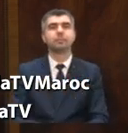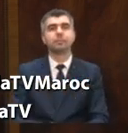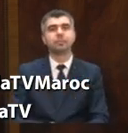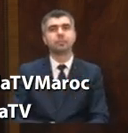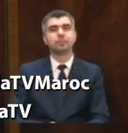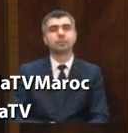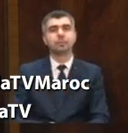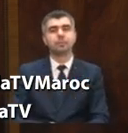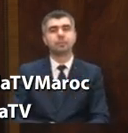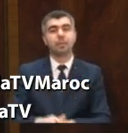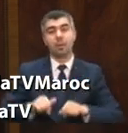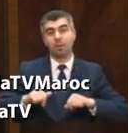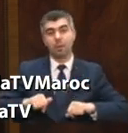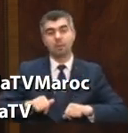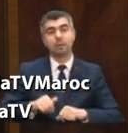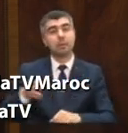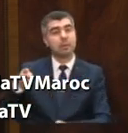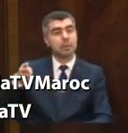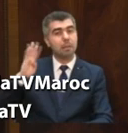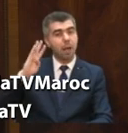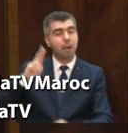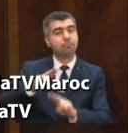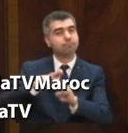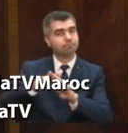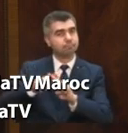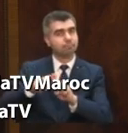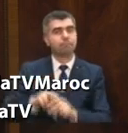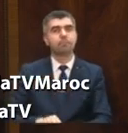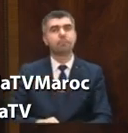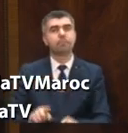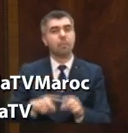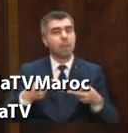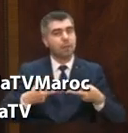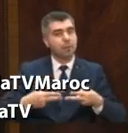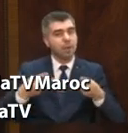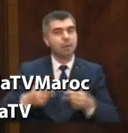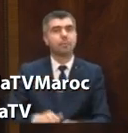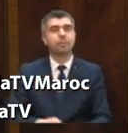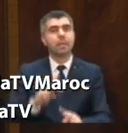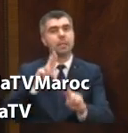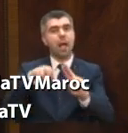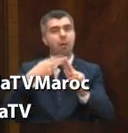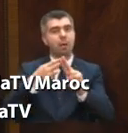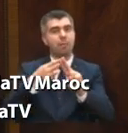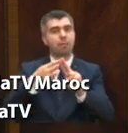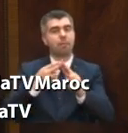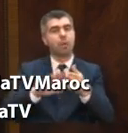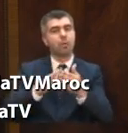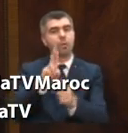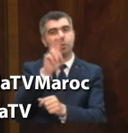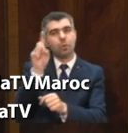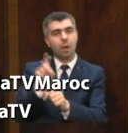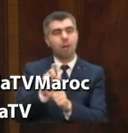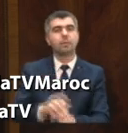المحترم، لقد استمعت بإمعان لعرضكم أو لجوابكم عن